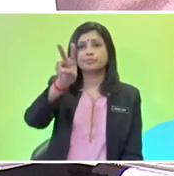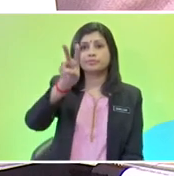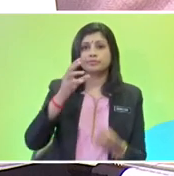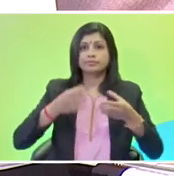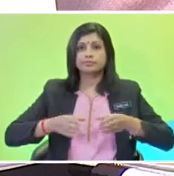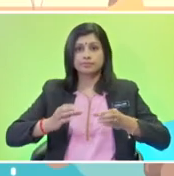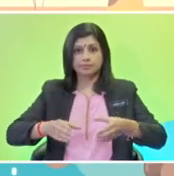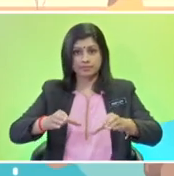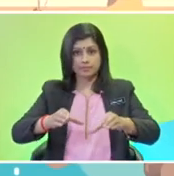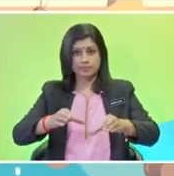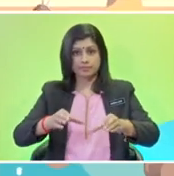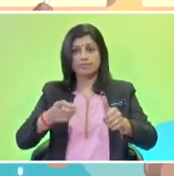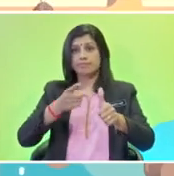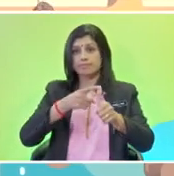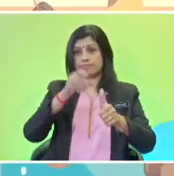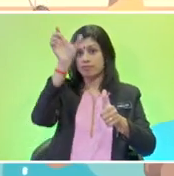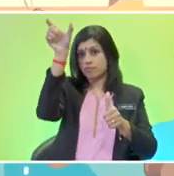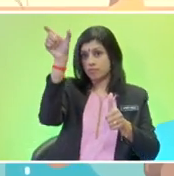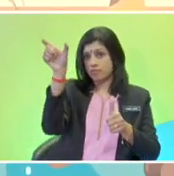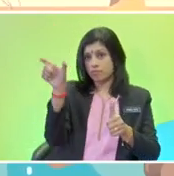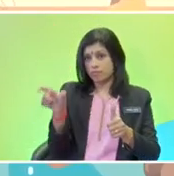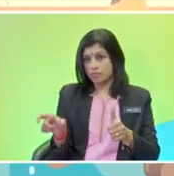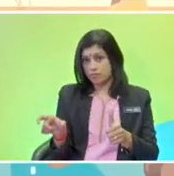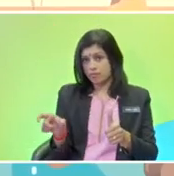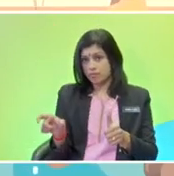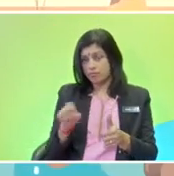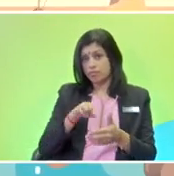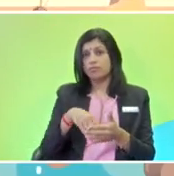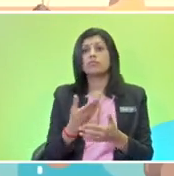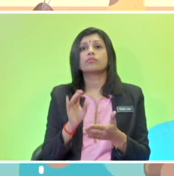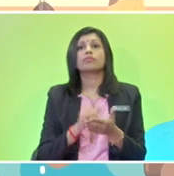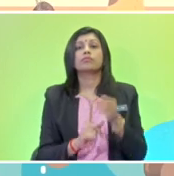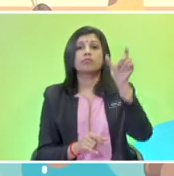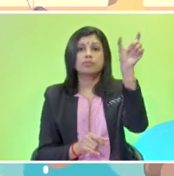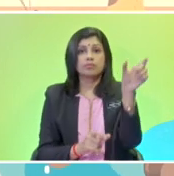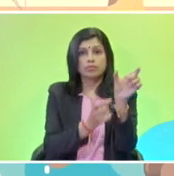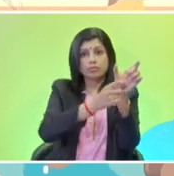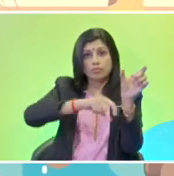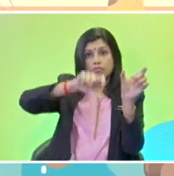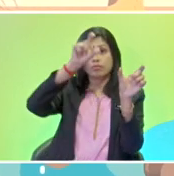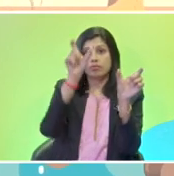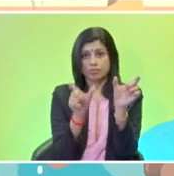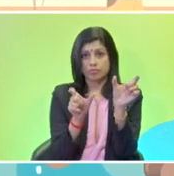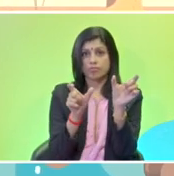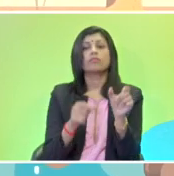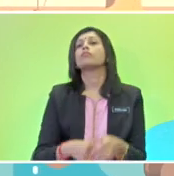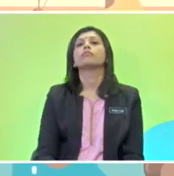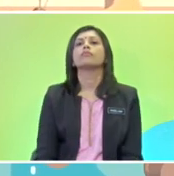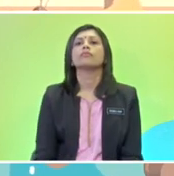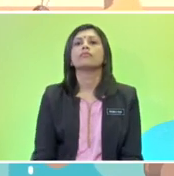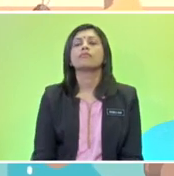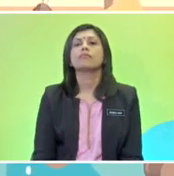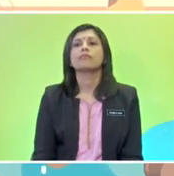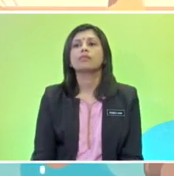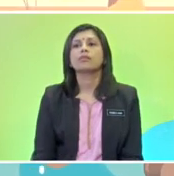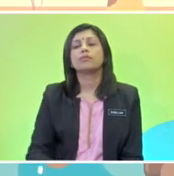iaitu kira sekaligus dan juga bilang satu-satulah. Jadi kat sini semua adik-adik